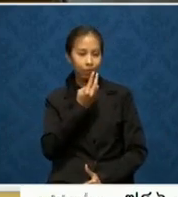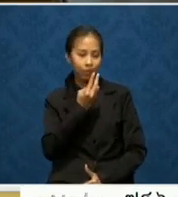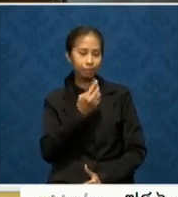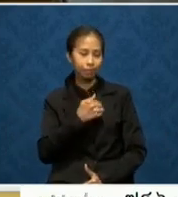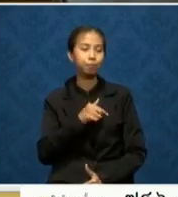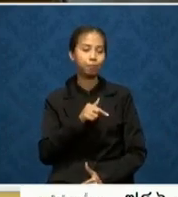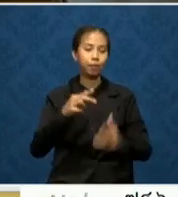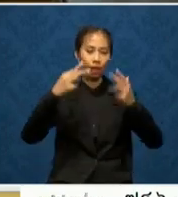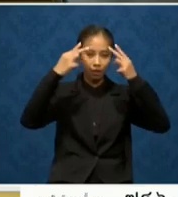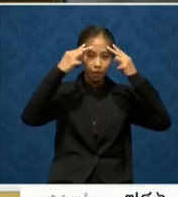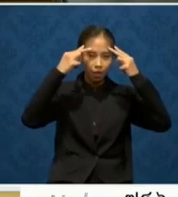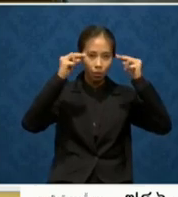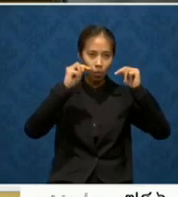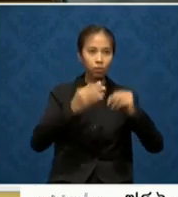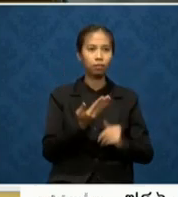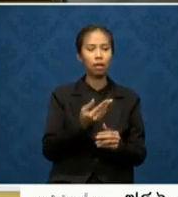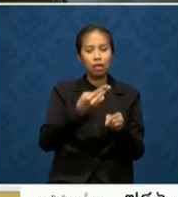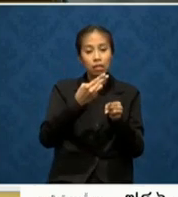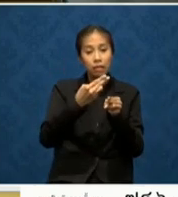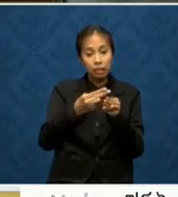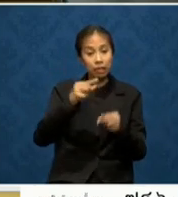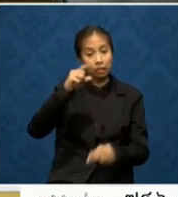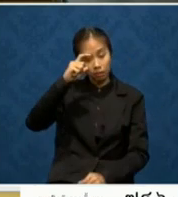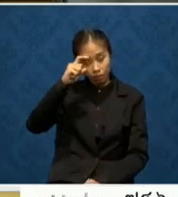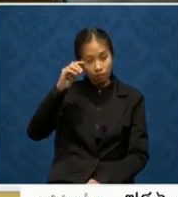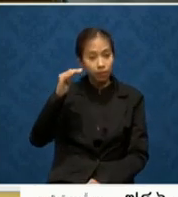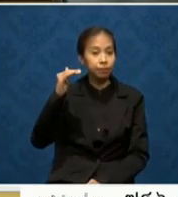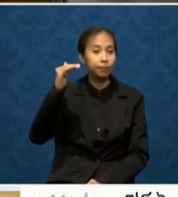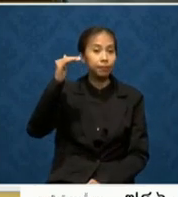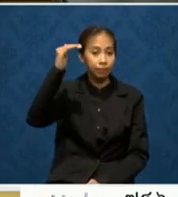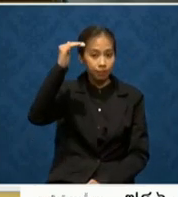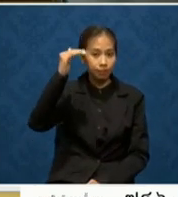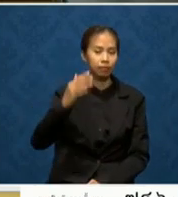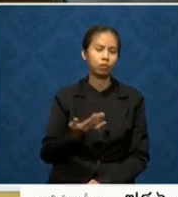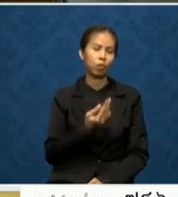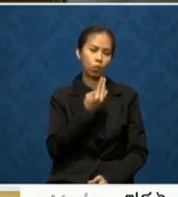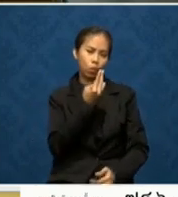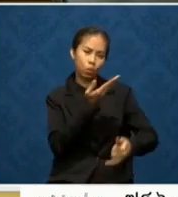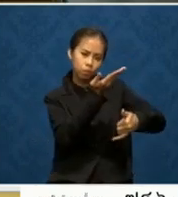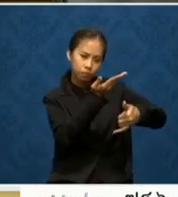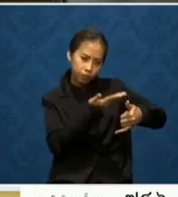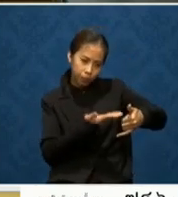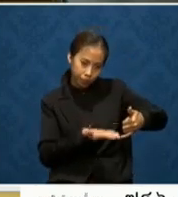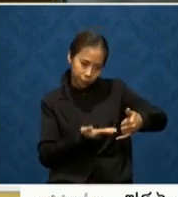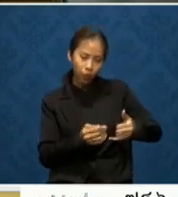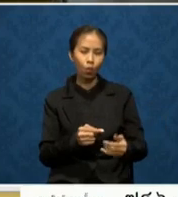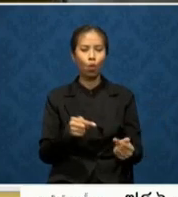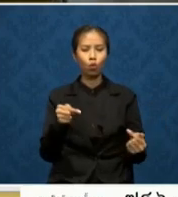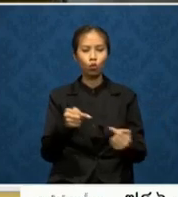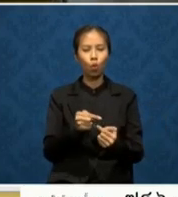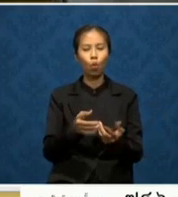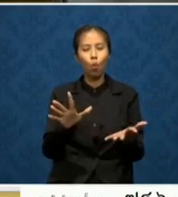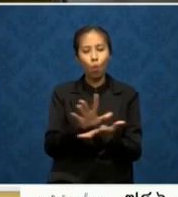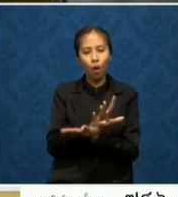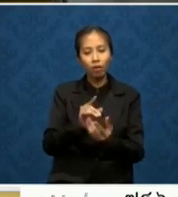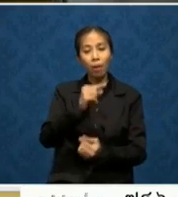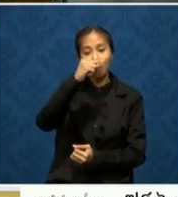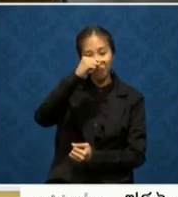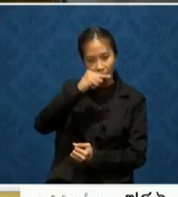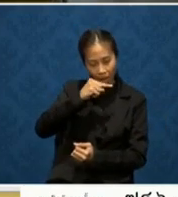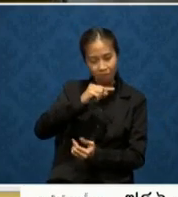นตรีชื่อเศรษฐาทวีสินท่านมีความประพฤติอย่างไทยที่งดงามผมเรียนว่